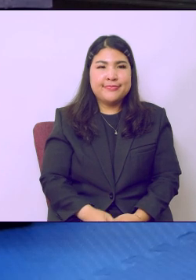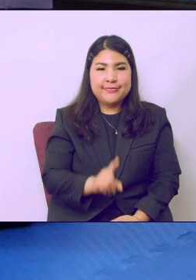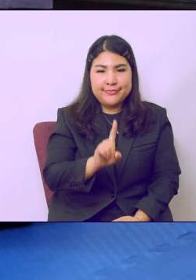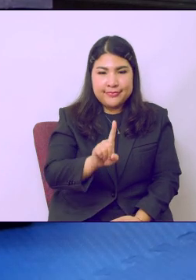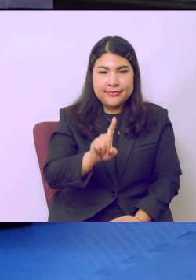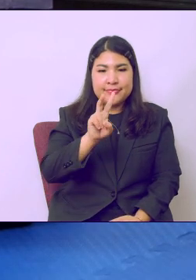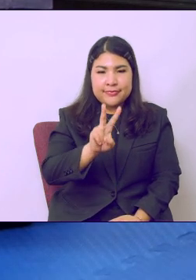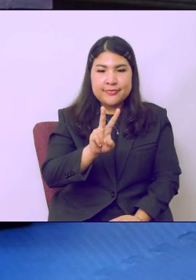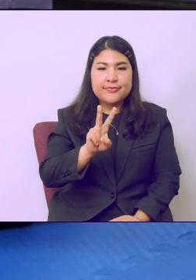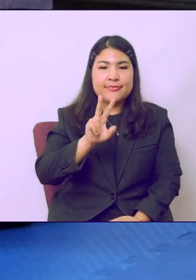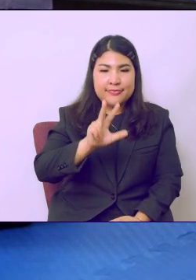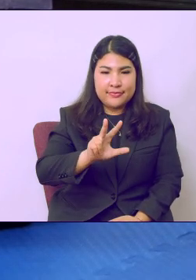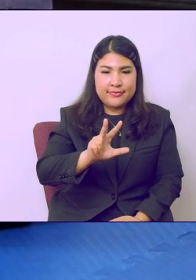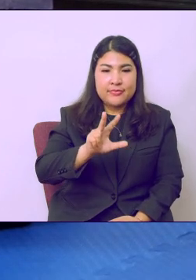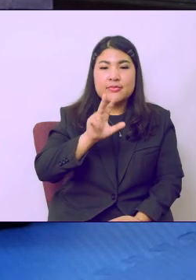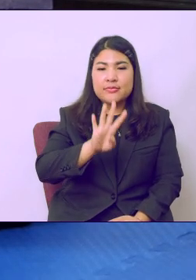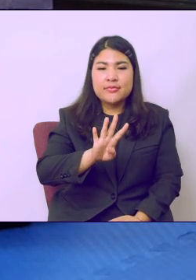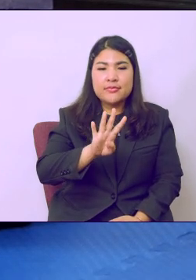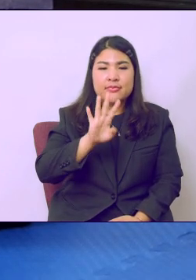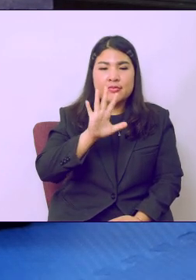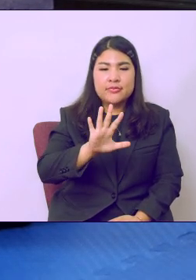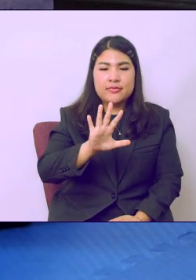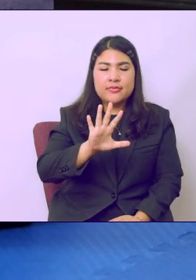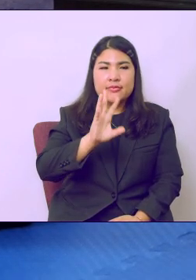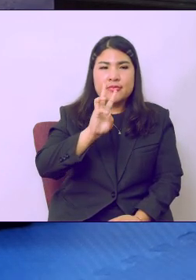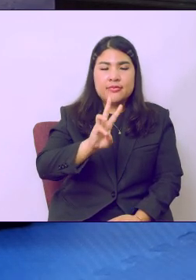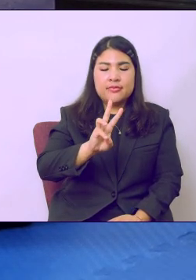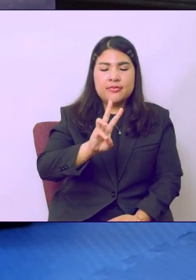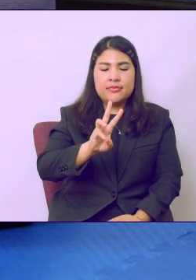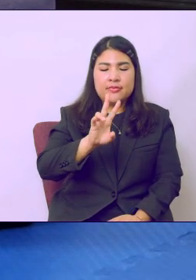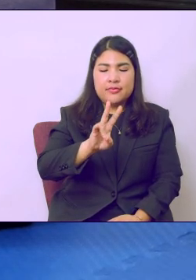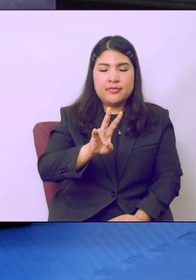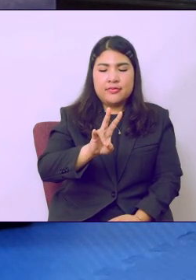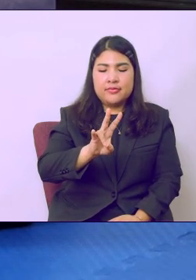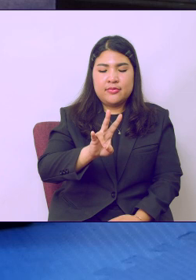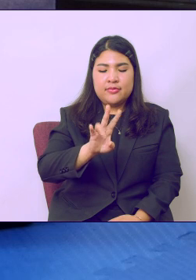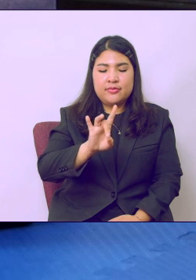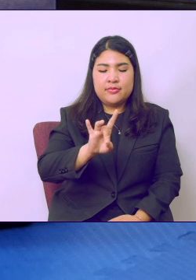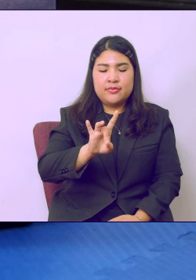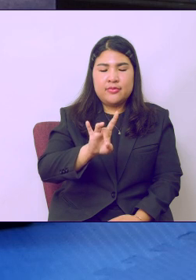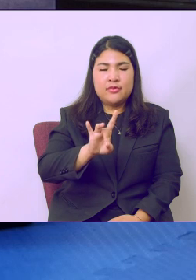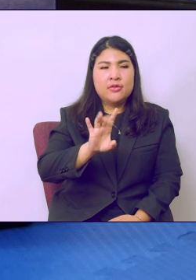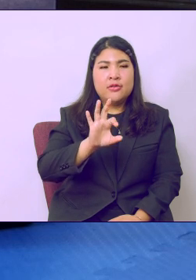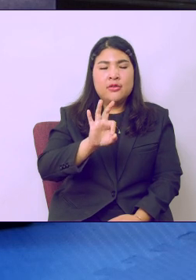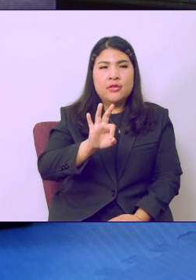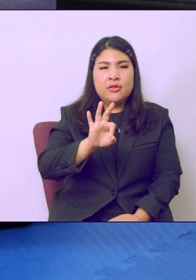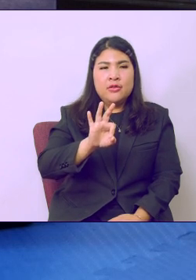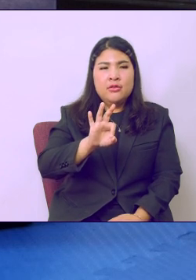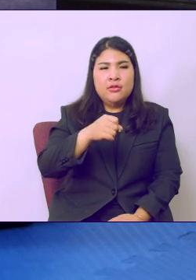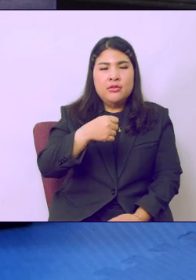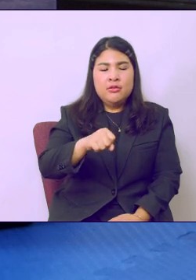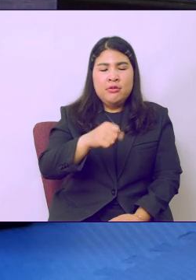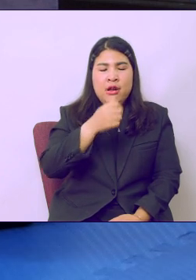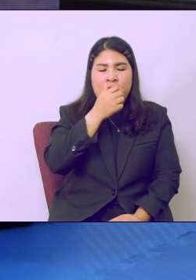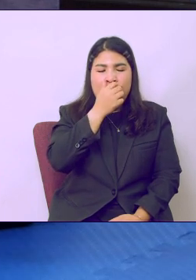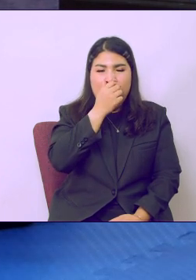1 2 3 4 56 7 8